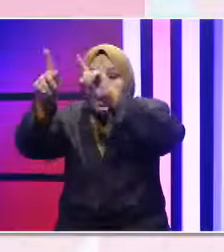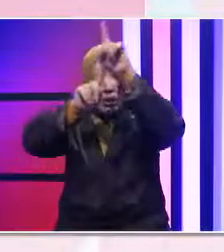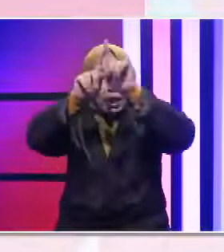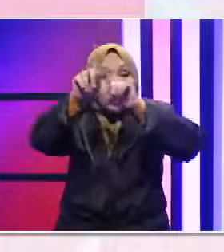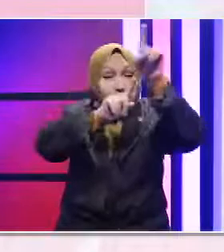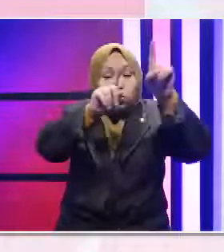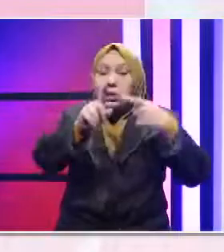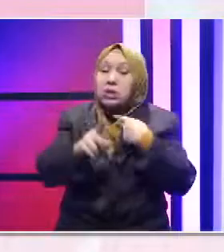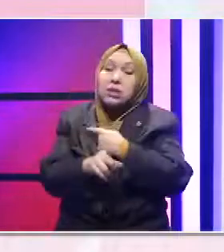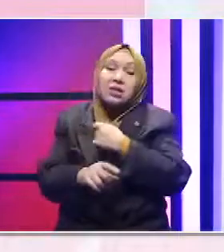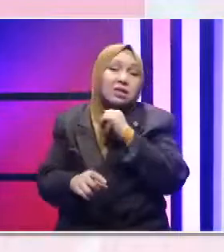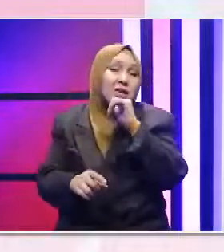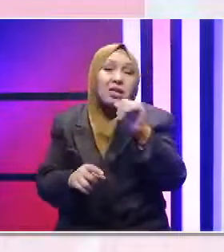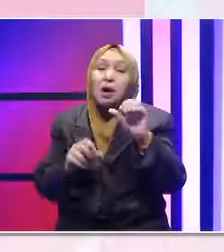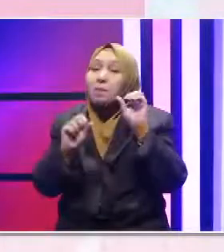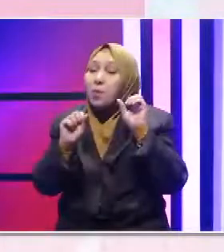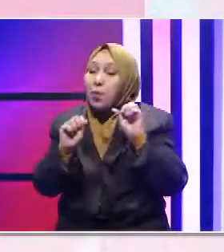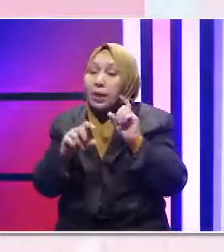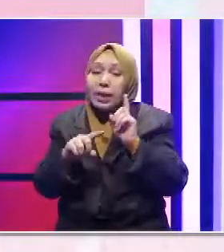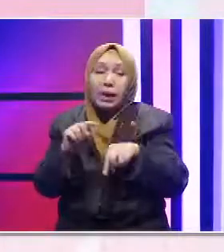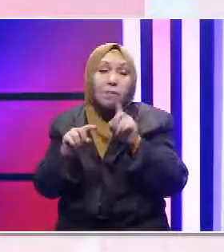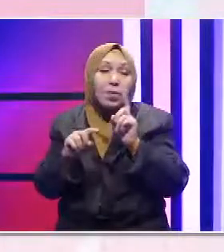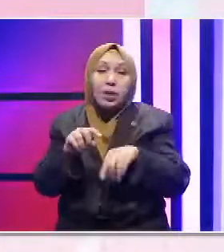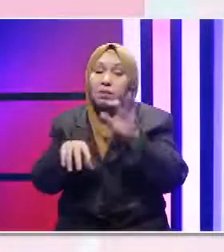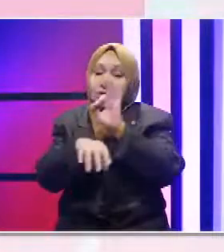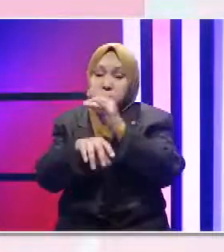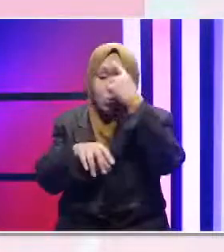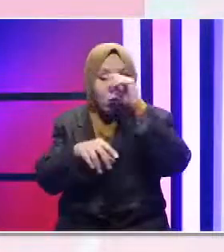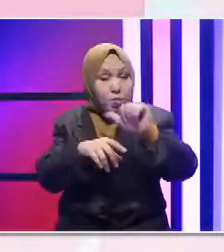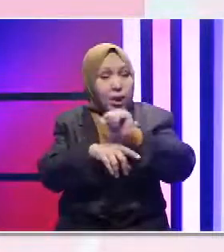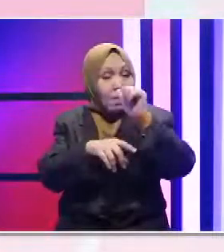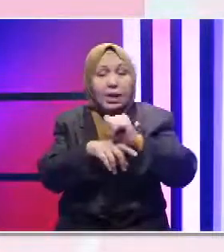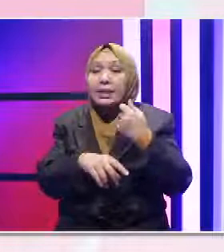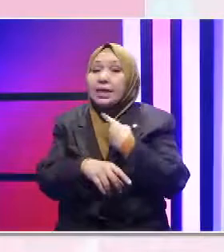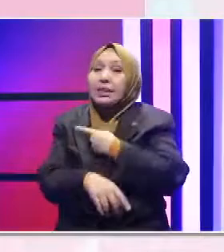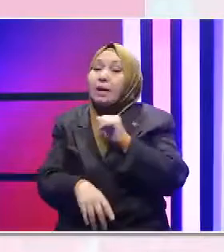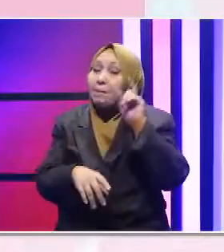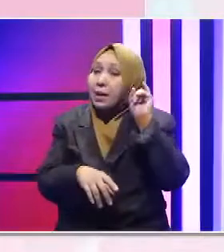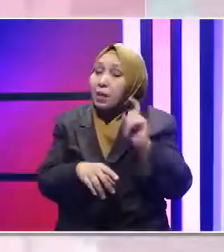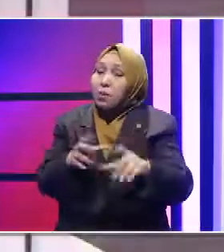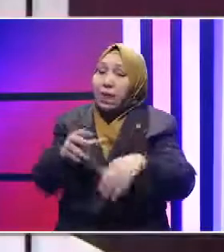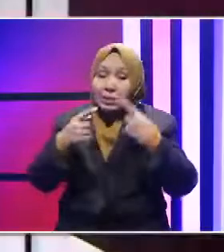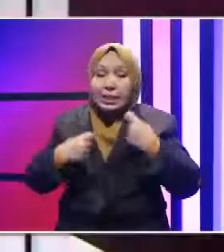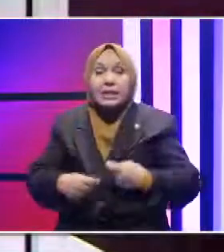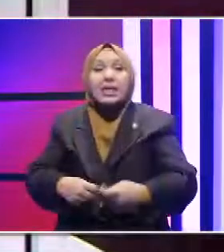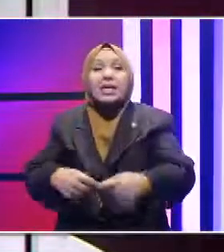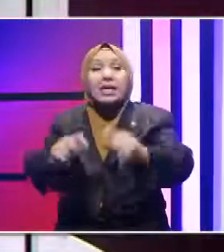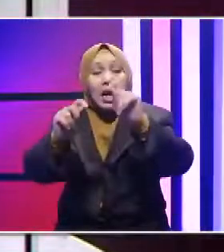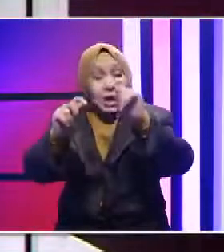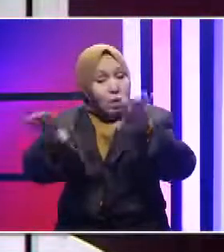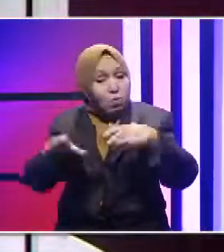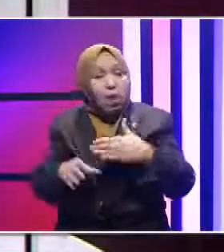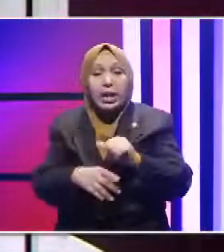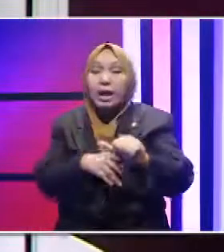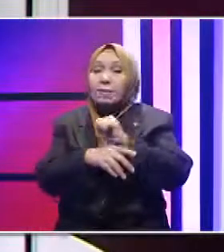kita juga tidak lagi boleh berfungsi sebaik mungkin untuk beramal. Maka kita perlu mengambil tindakan buat amal